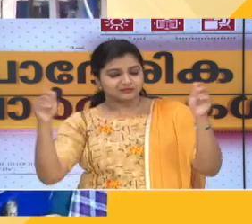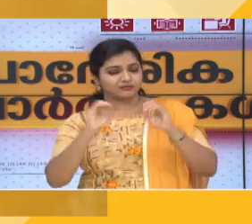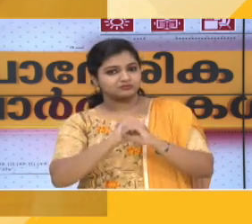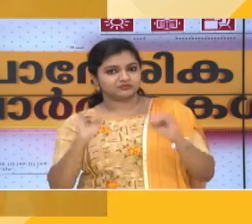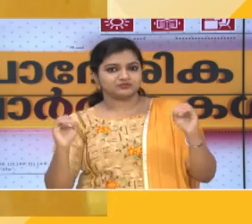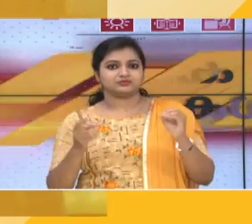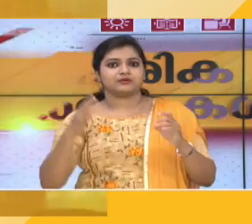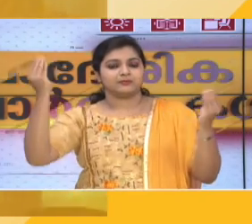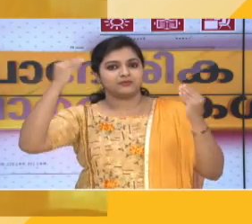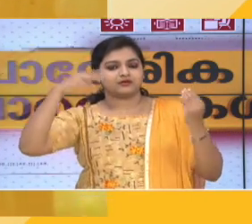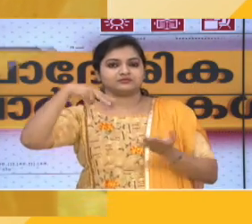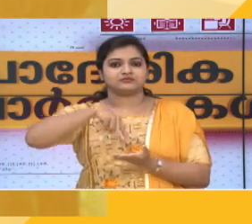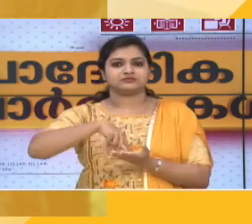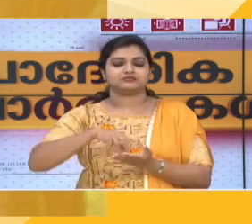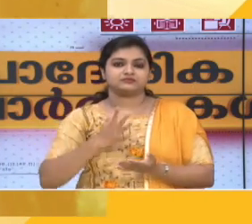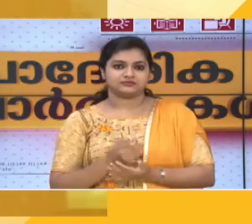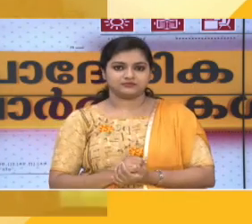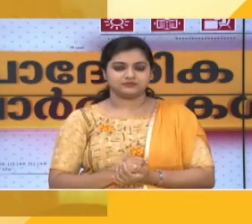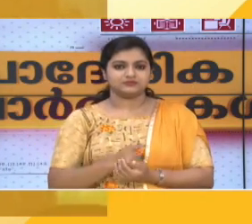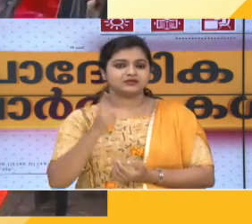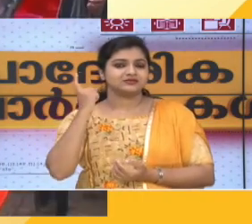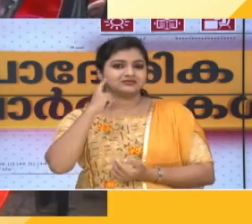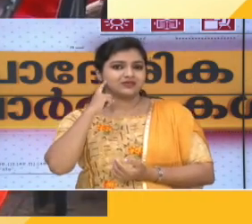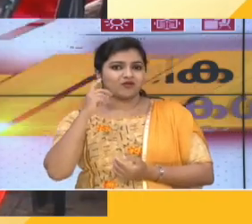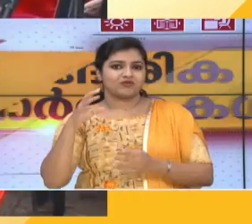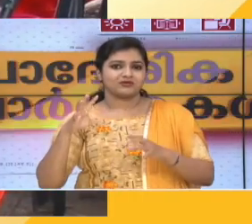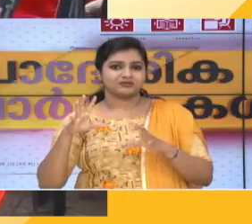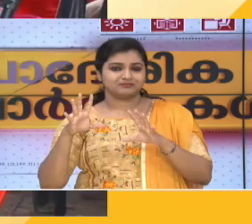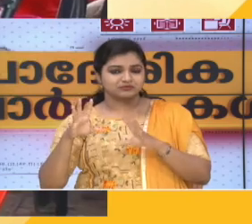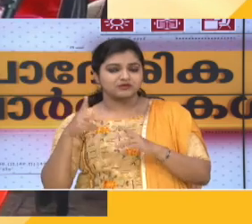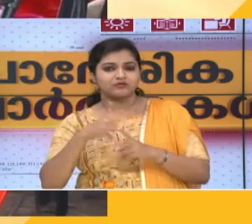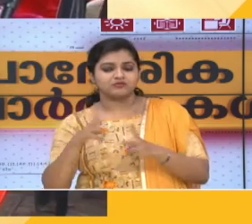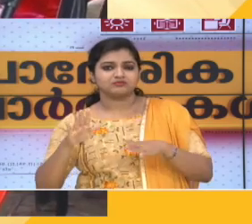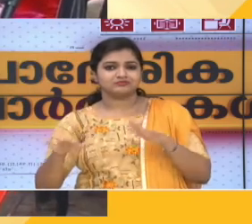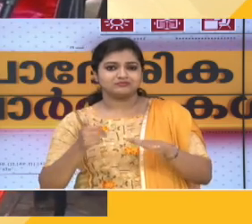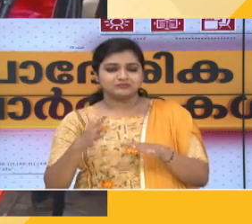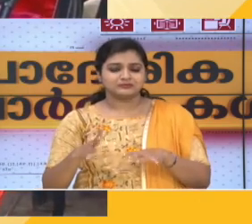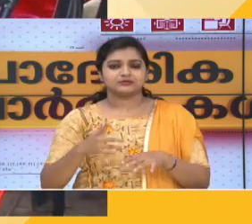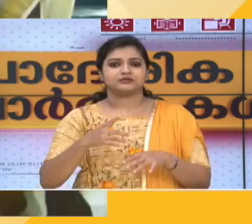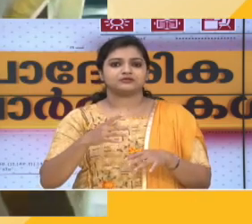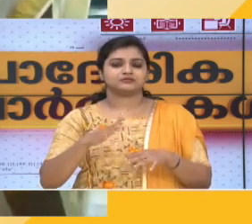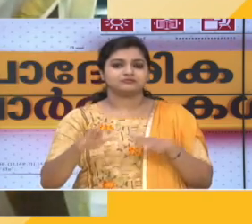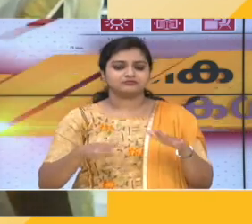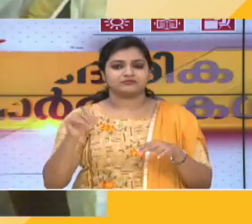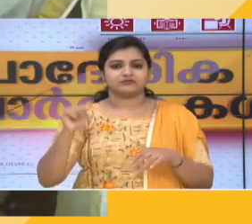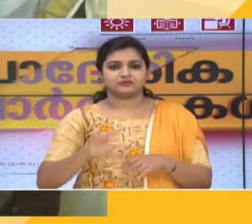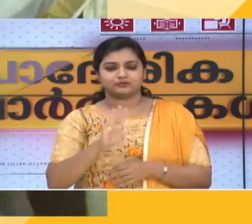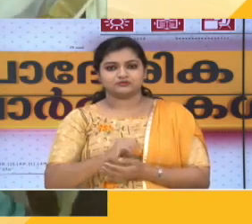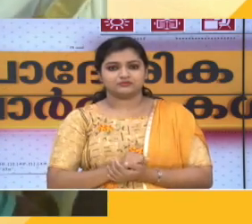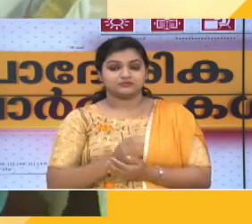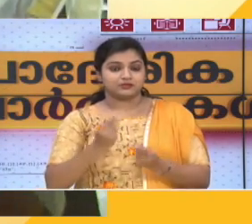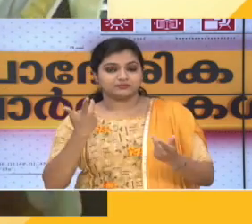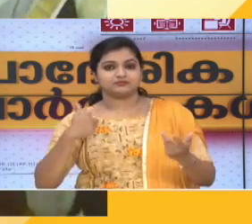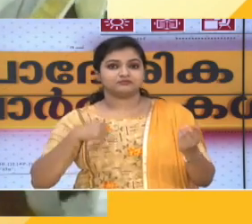നിന്നിട്ടുള്ളത്. ശബ്ദ സംവിധാനത്തിലെ പിഴവുകളും പല മത്സരങ്ങളിലും വില്ലനായി. ഫലപ്രഖ്യാപനത്തിലെ അഭിപ്രായ വ്യത്യാസങ്ങളും കയ്യാങ്കളി വരെ